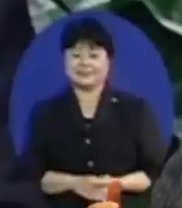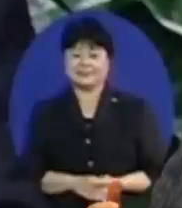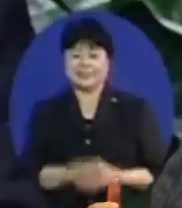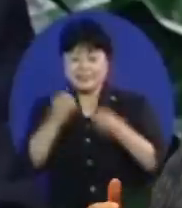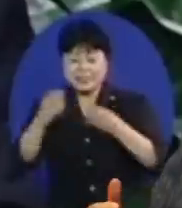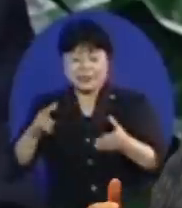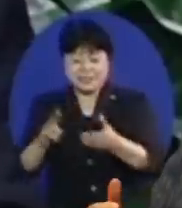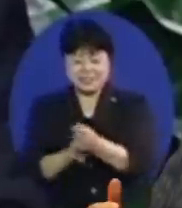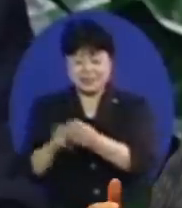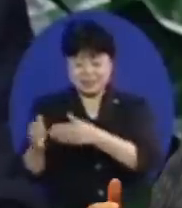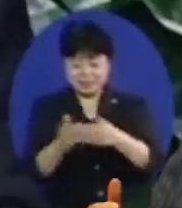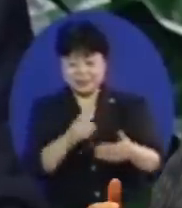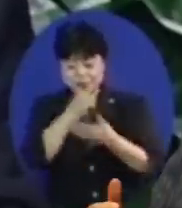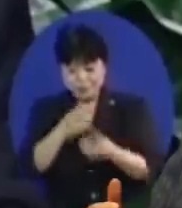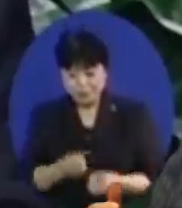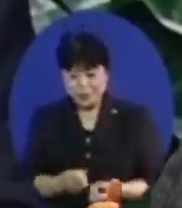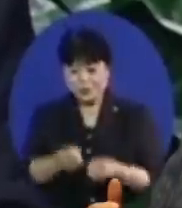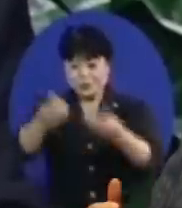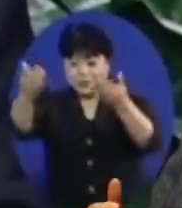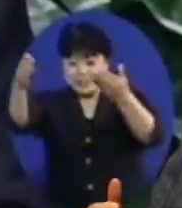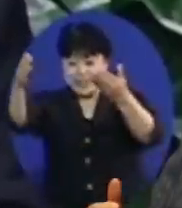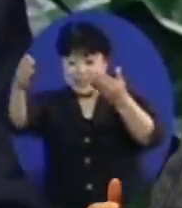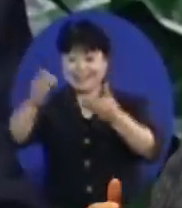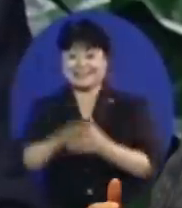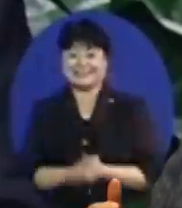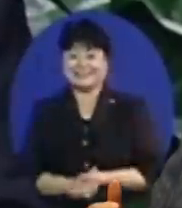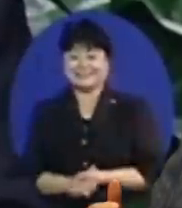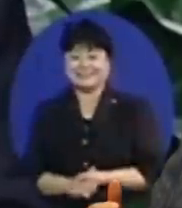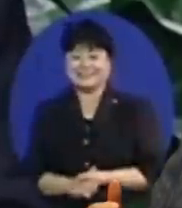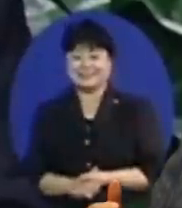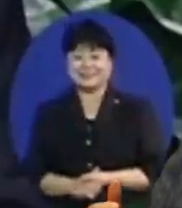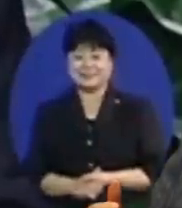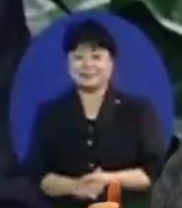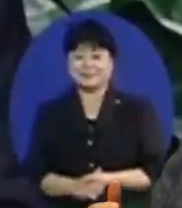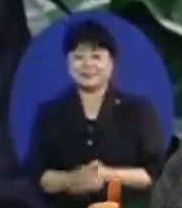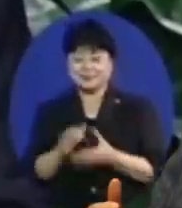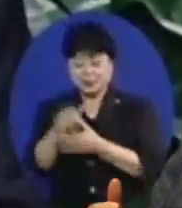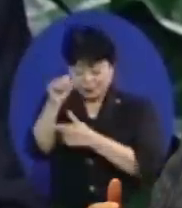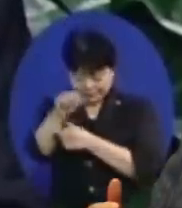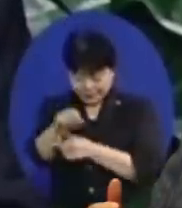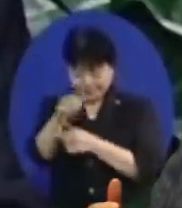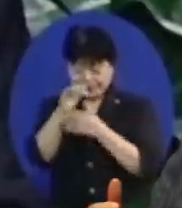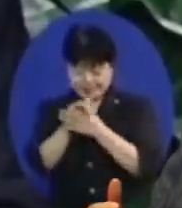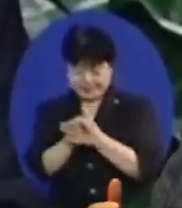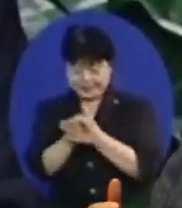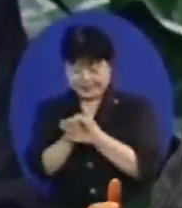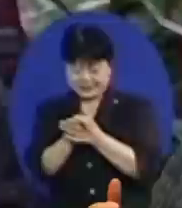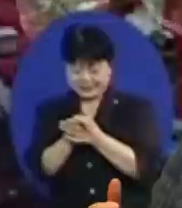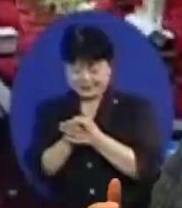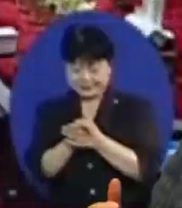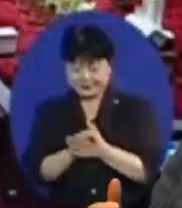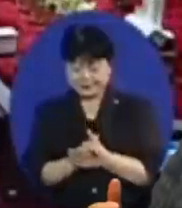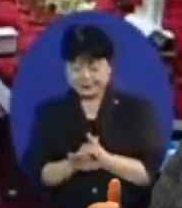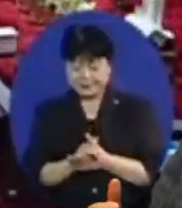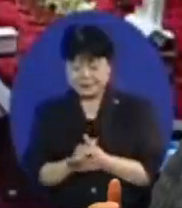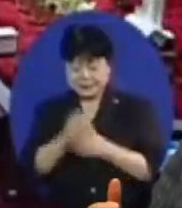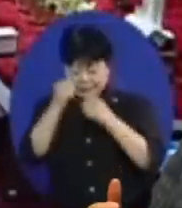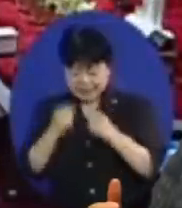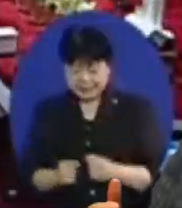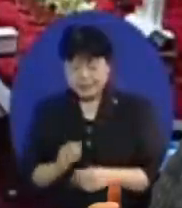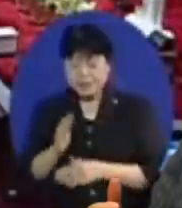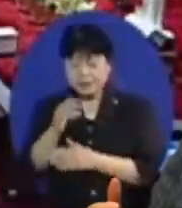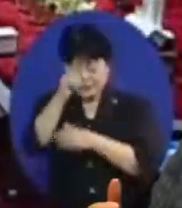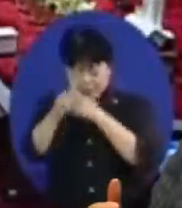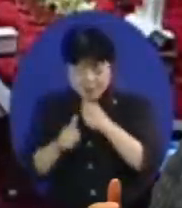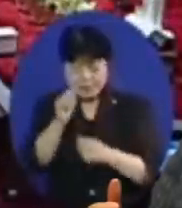새로운 기적을 체험하는 여러분 되시기를 주의 이름으로 축원합니다. 우리 다 같이 고개 숙여 기도드리겠습니다. 살아계시고 영원하신